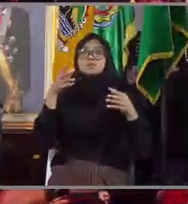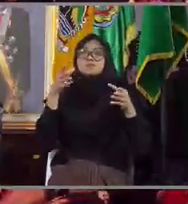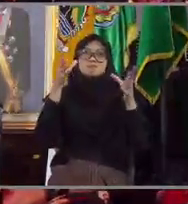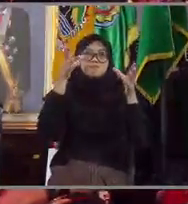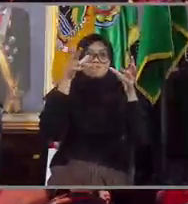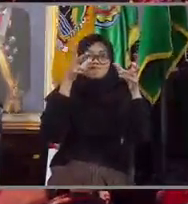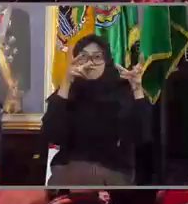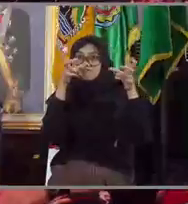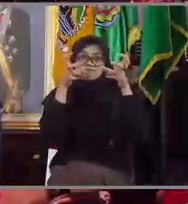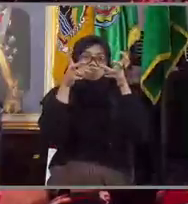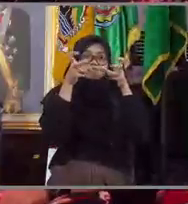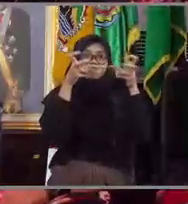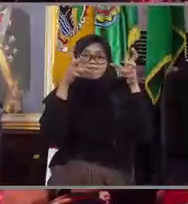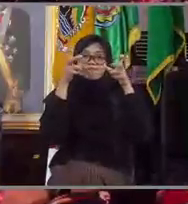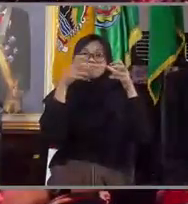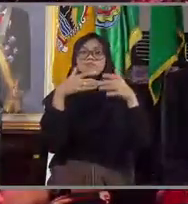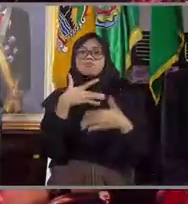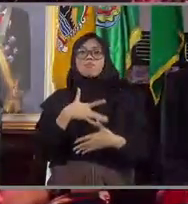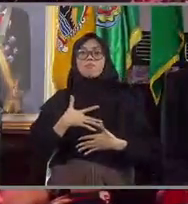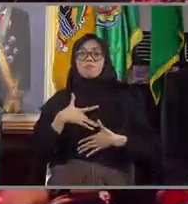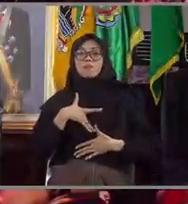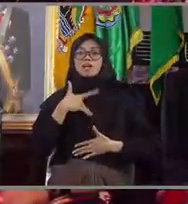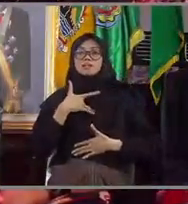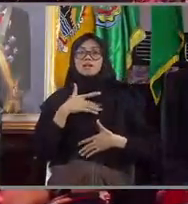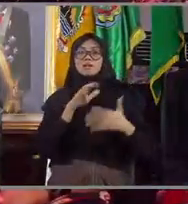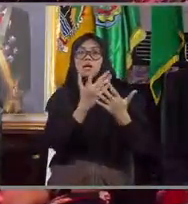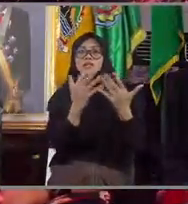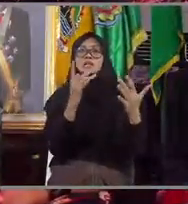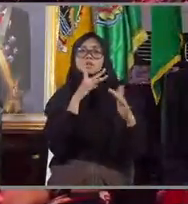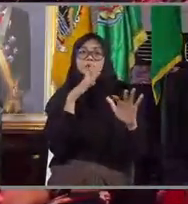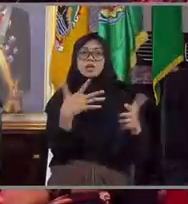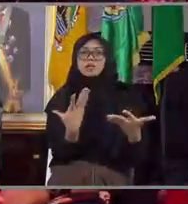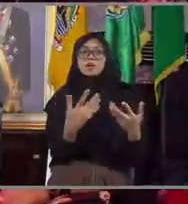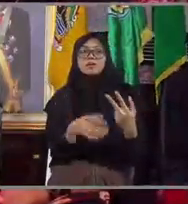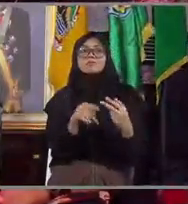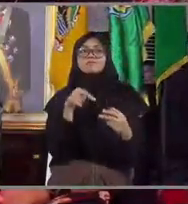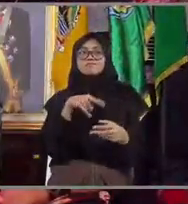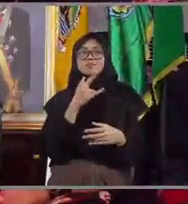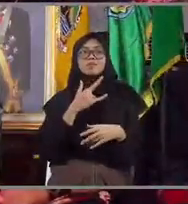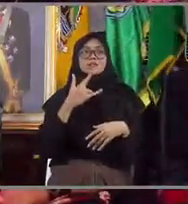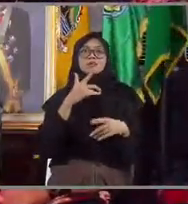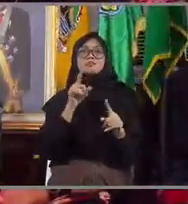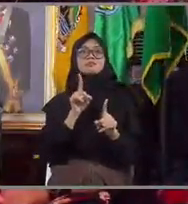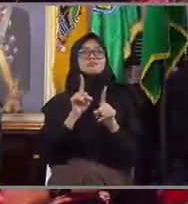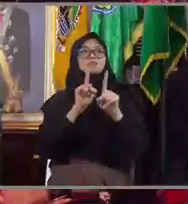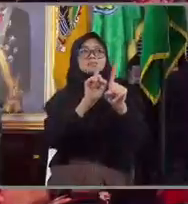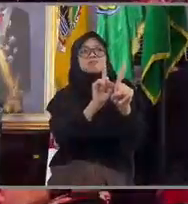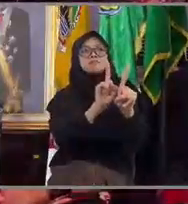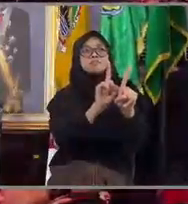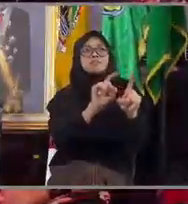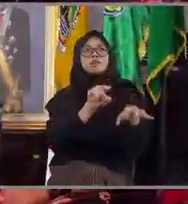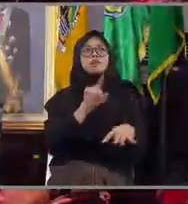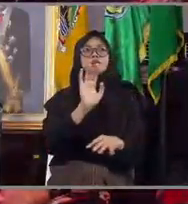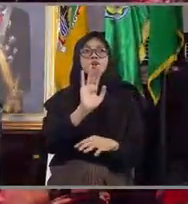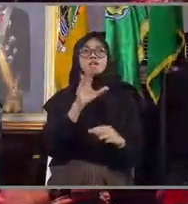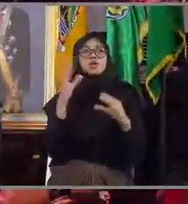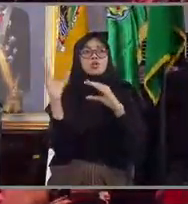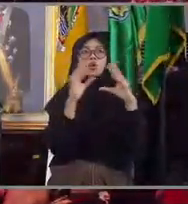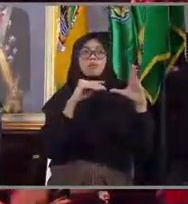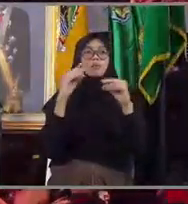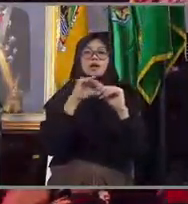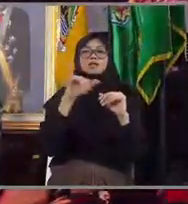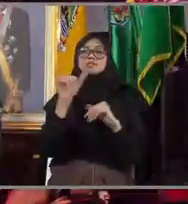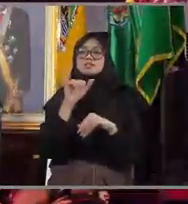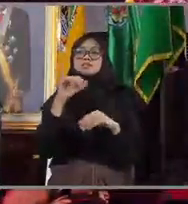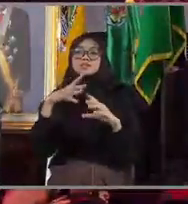masyarakat kami di Jawa Tengah yang tentunya ini akan kami kawal nanti ketika rapat-rapat bersama beserta para menteri